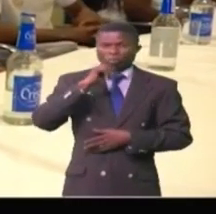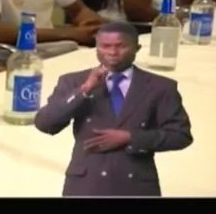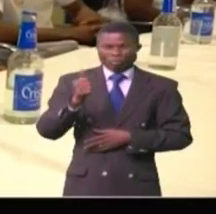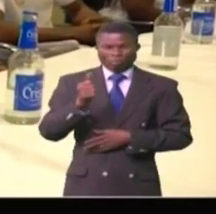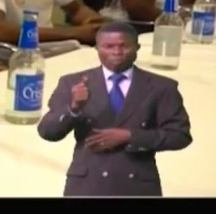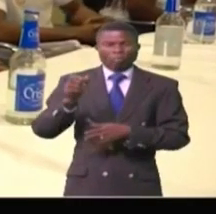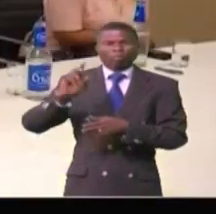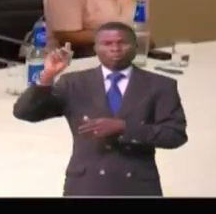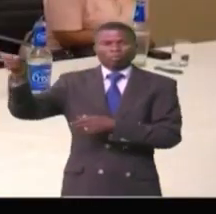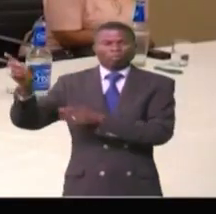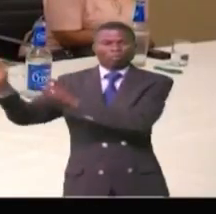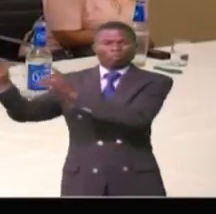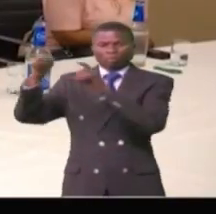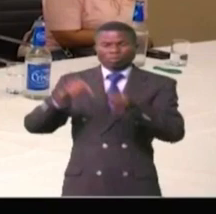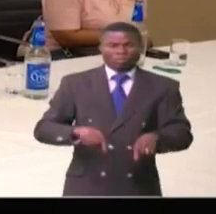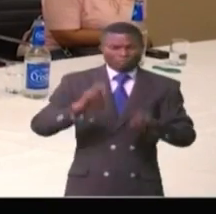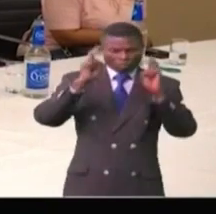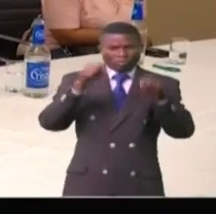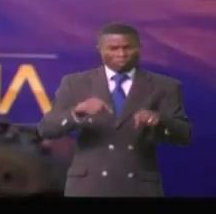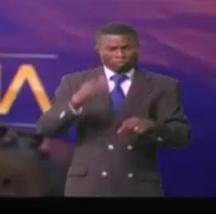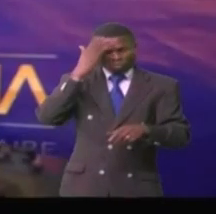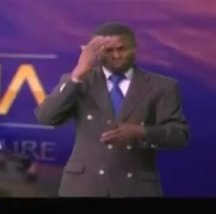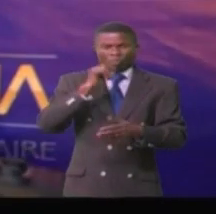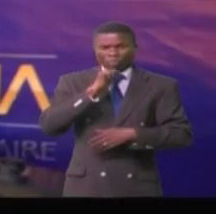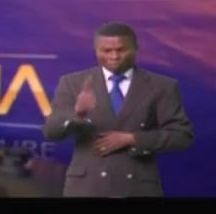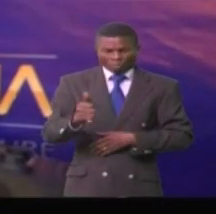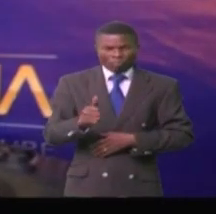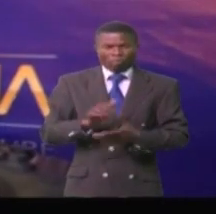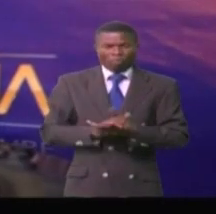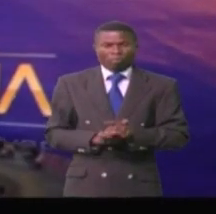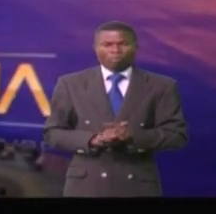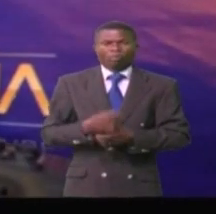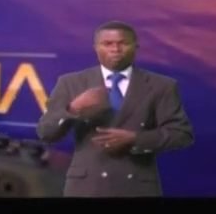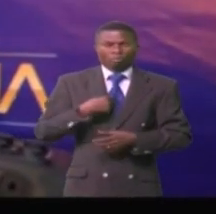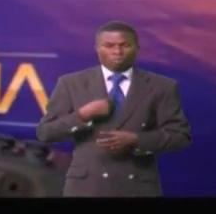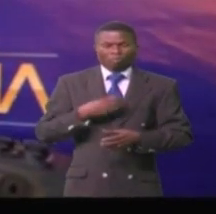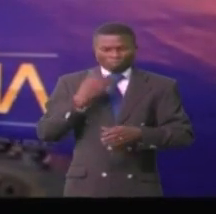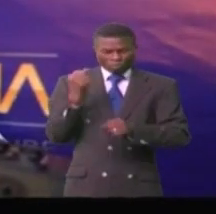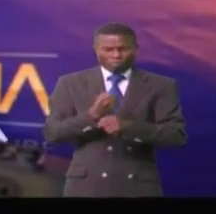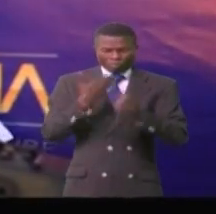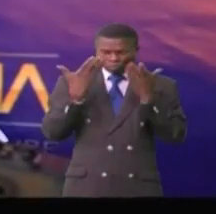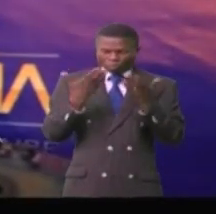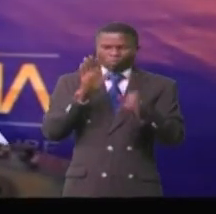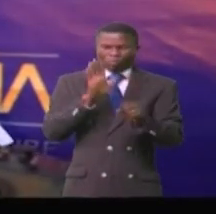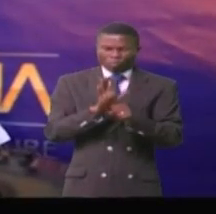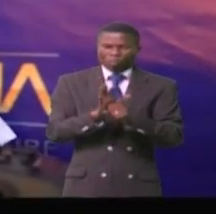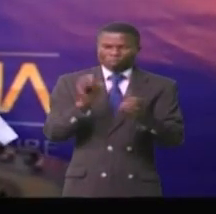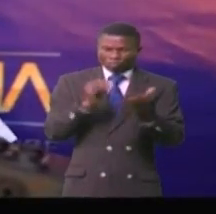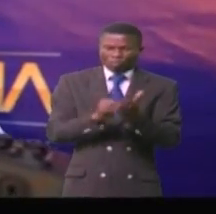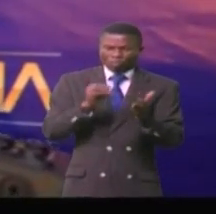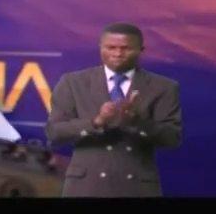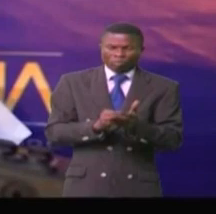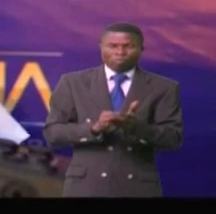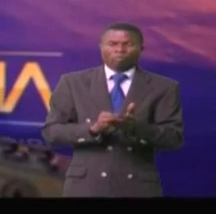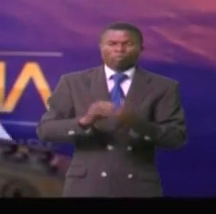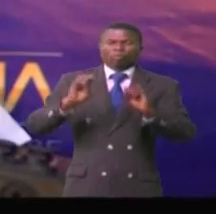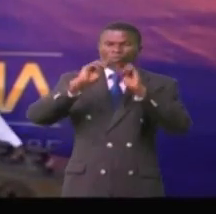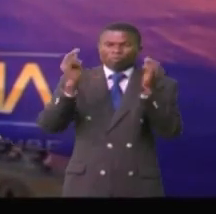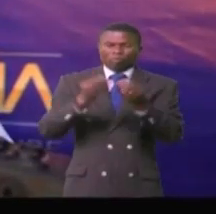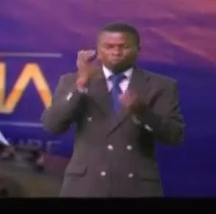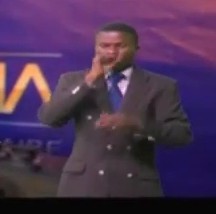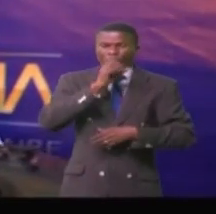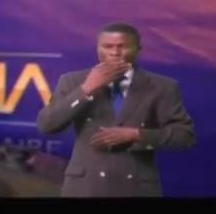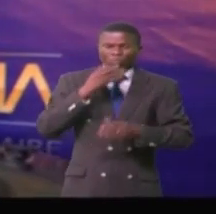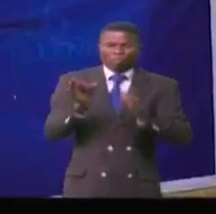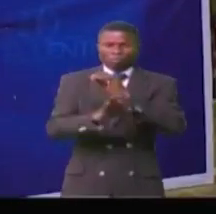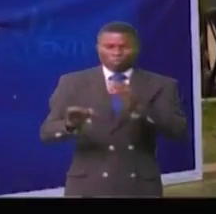là pour me retrouver dans une ville. La seule chose à faire, c'est de bosser, encore bosser et bosser. Que l'excellence soit votre marque, c'est tout ce